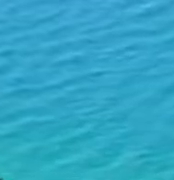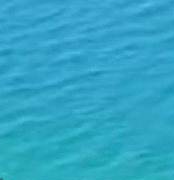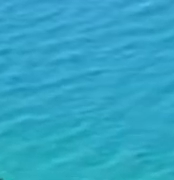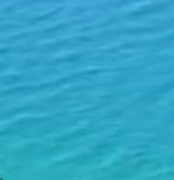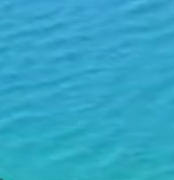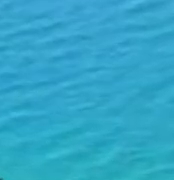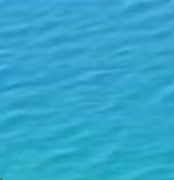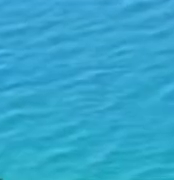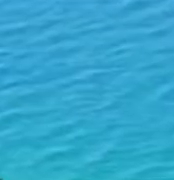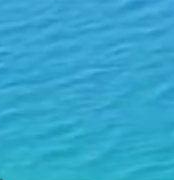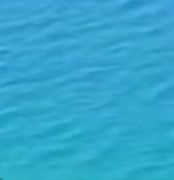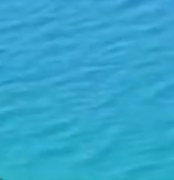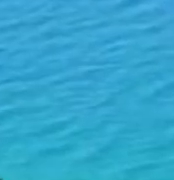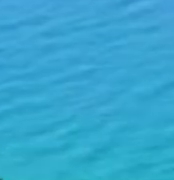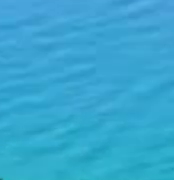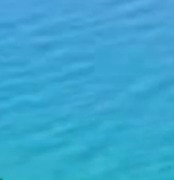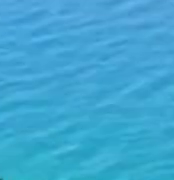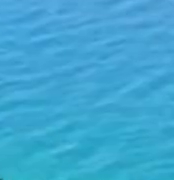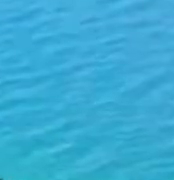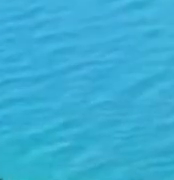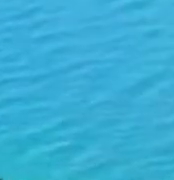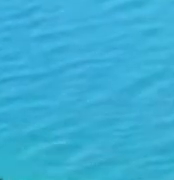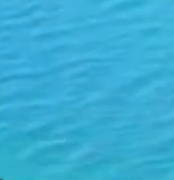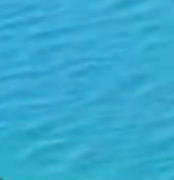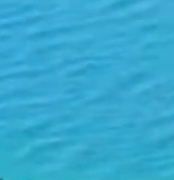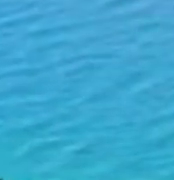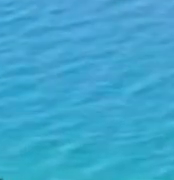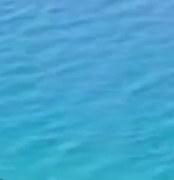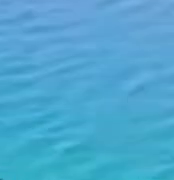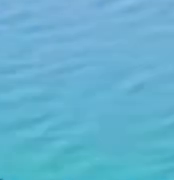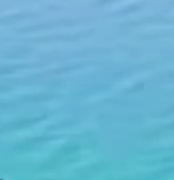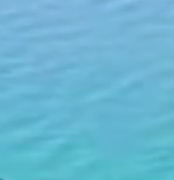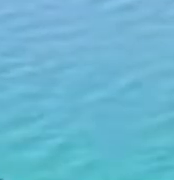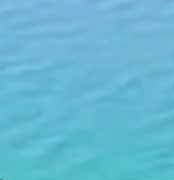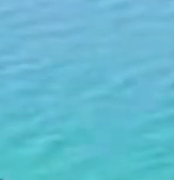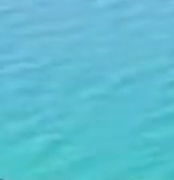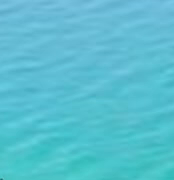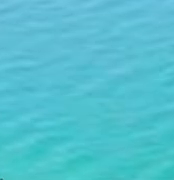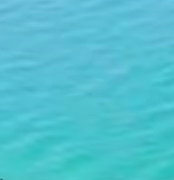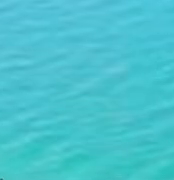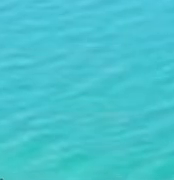ang kalinga. Iliwanag